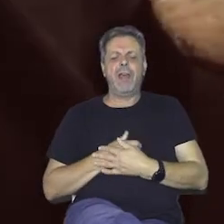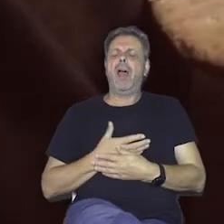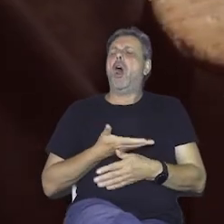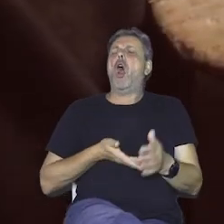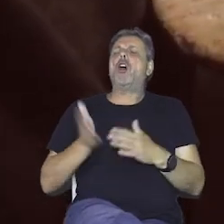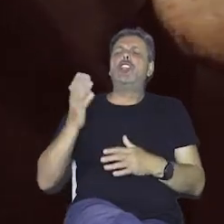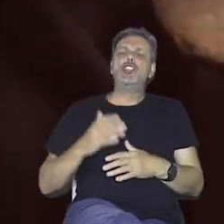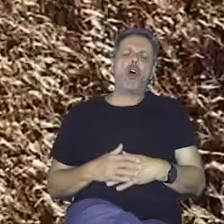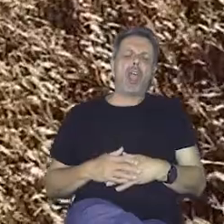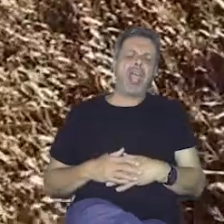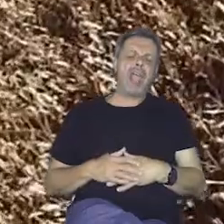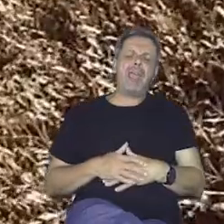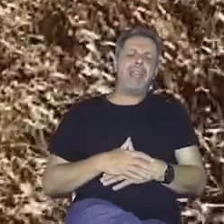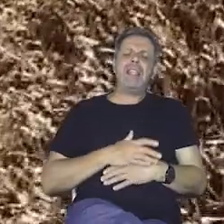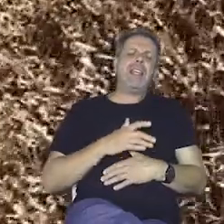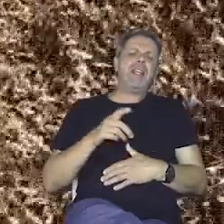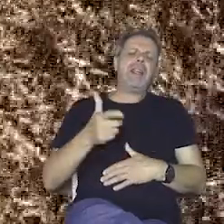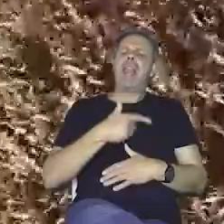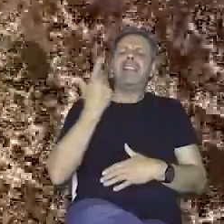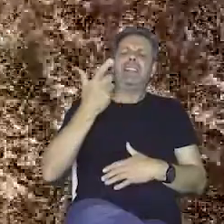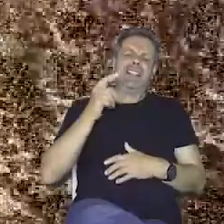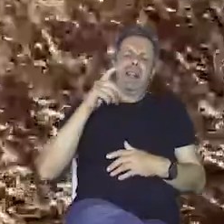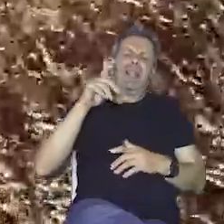Otišao je pjetli kad se bude,